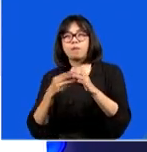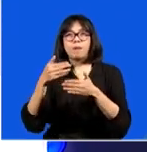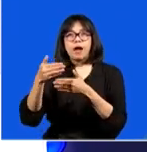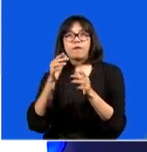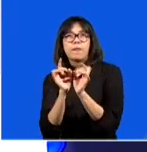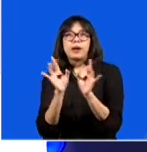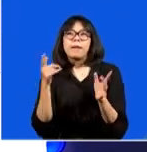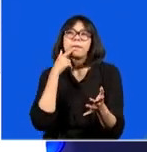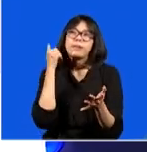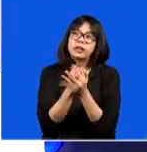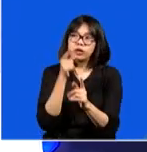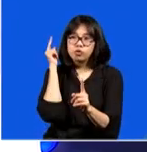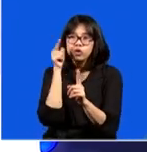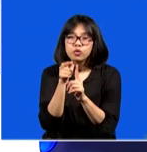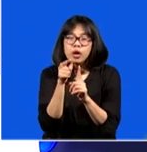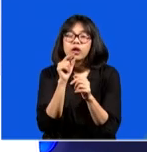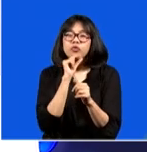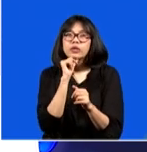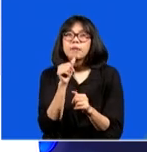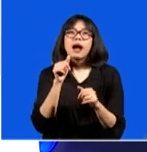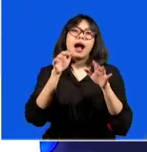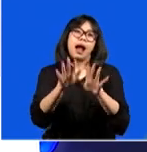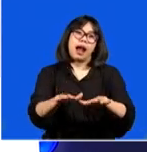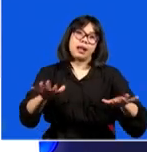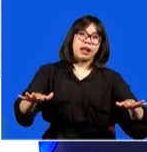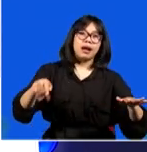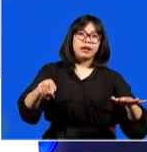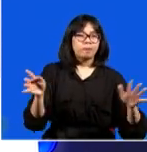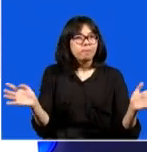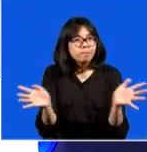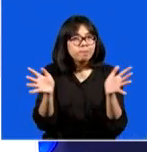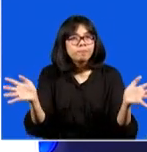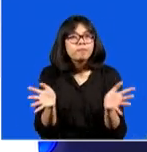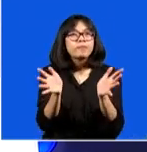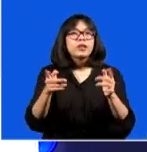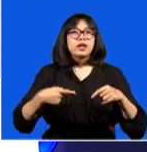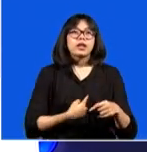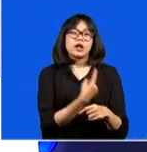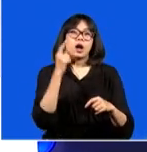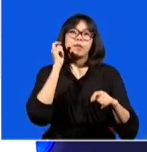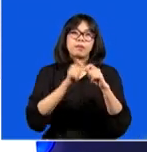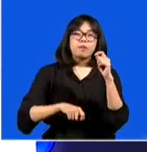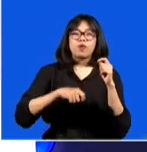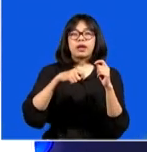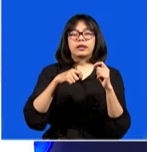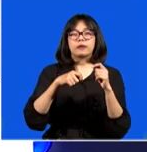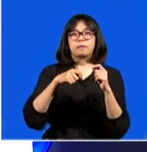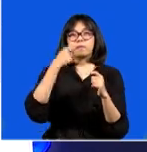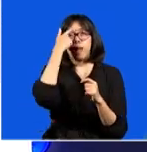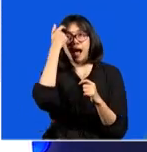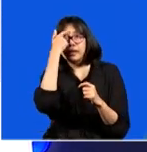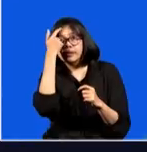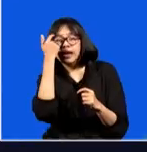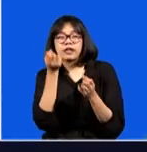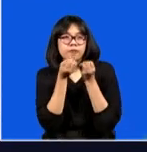adalah untuk murid kita jadi bagaimana kami bersama merancang pembelajaran yang berpihak kepada anak di satuan pendidikan kami